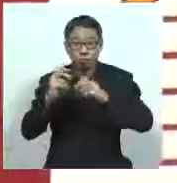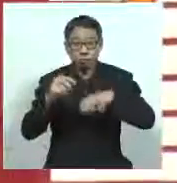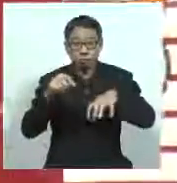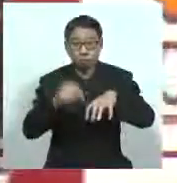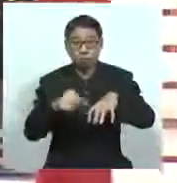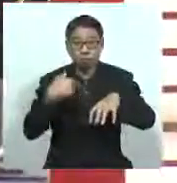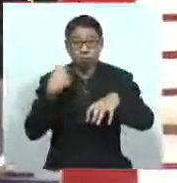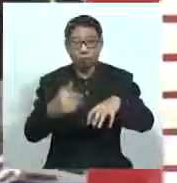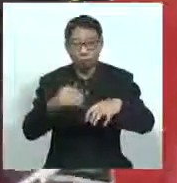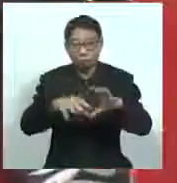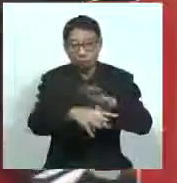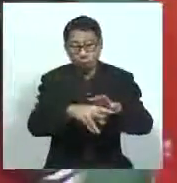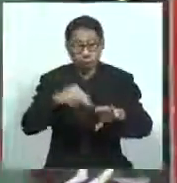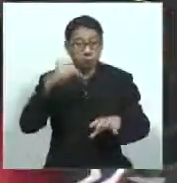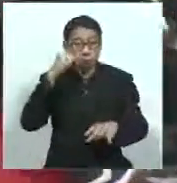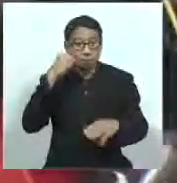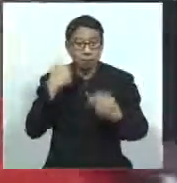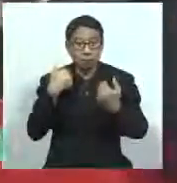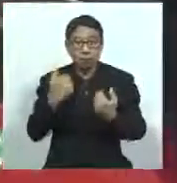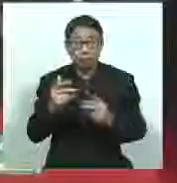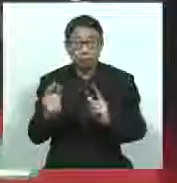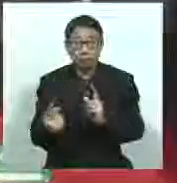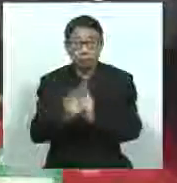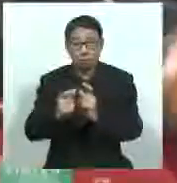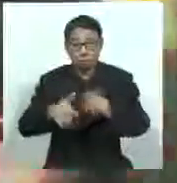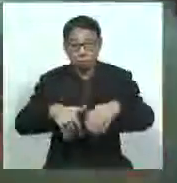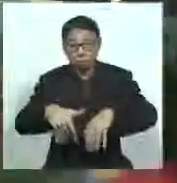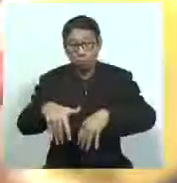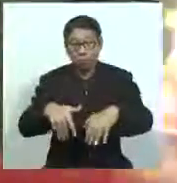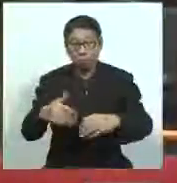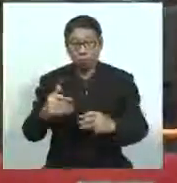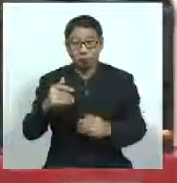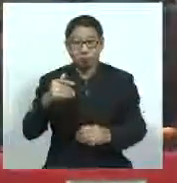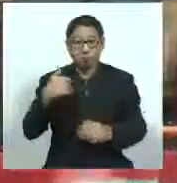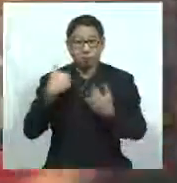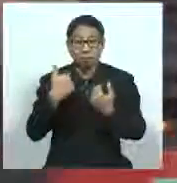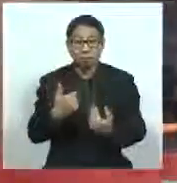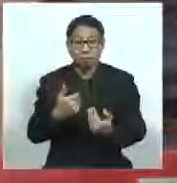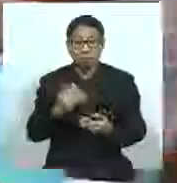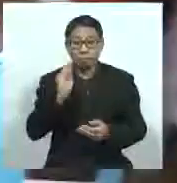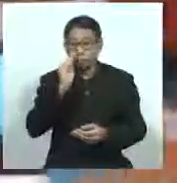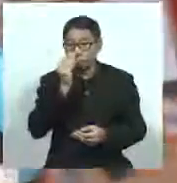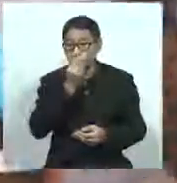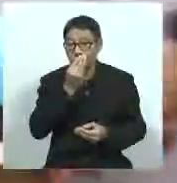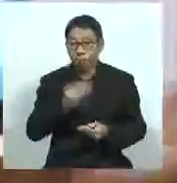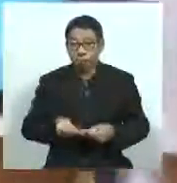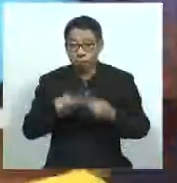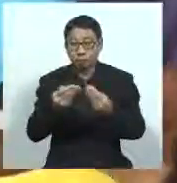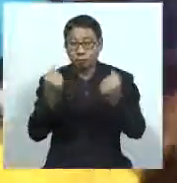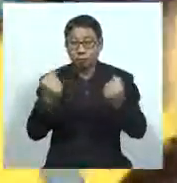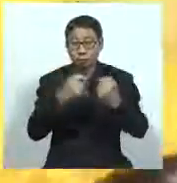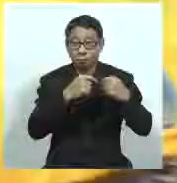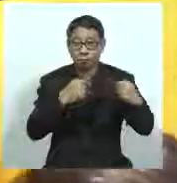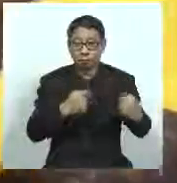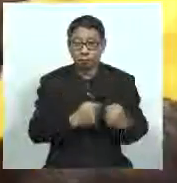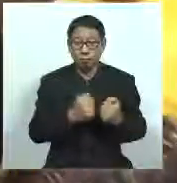านีสูบน้ำปากคลองตลาดพร้อมกับพบปะชาวชุมชนปากคลองตลาดซึ่งมามอบดอกกุหลาบเพื่อให้กำลังใจแก่ท่